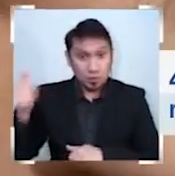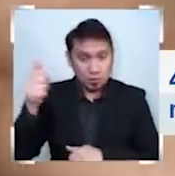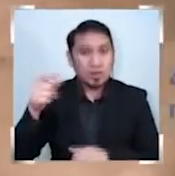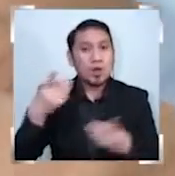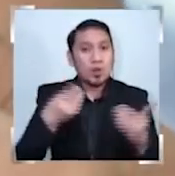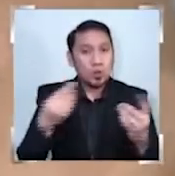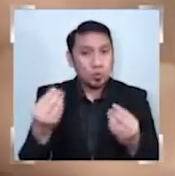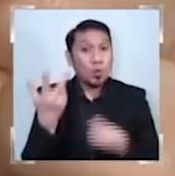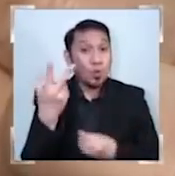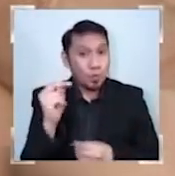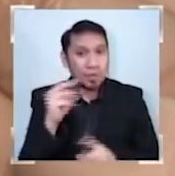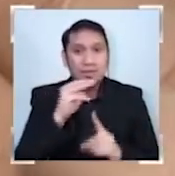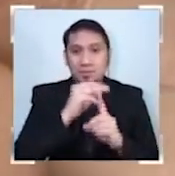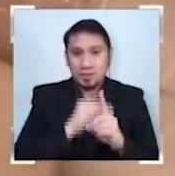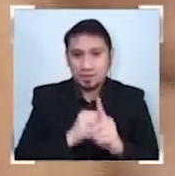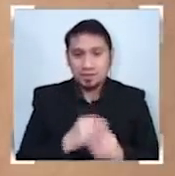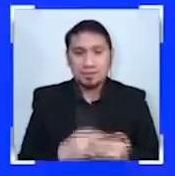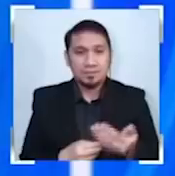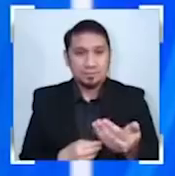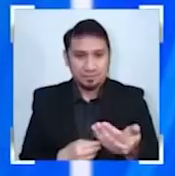Alves, ang inyong saksi.